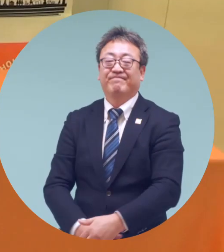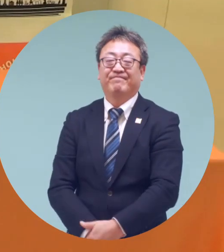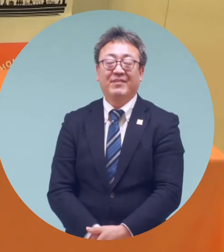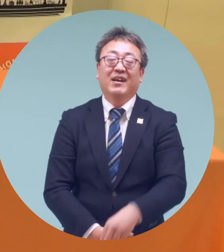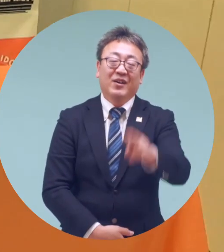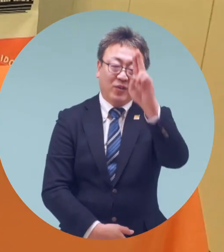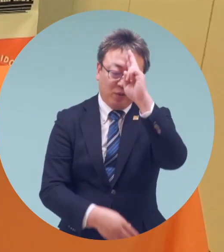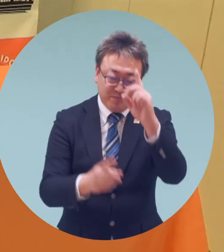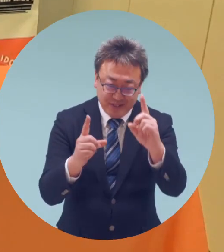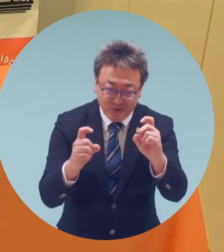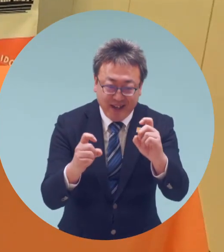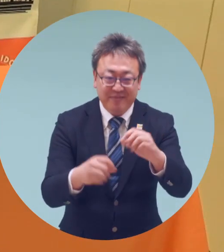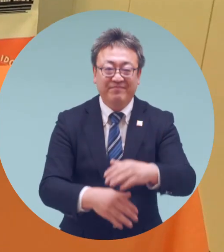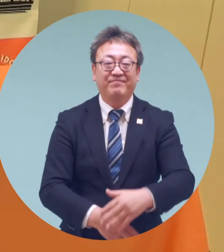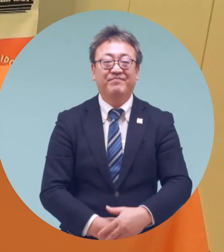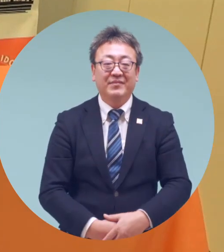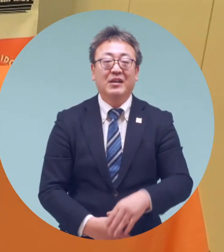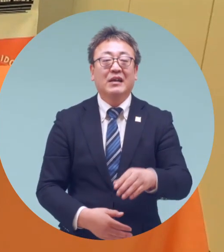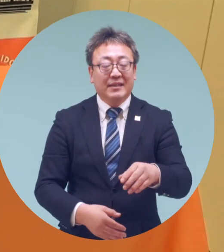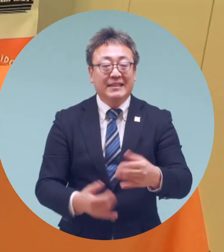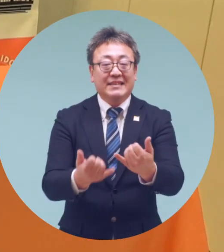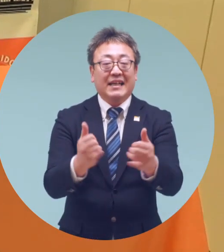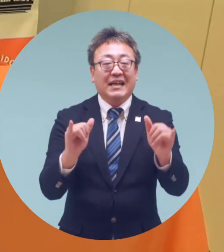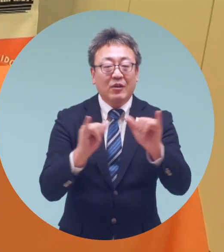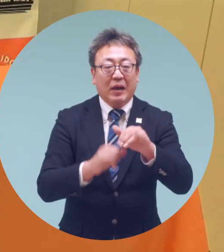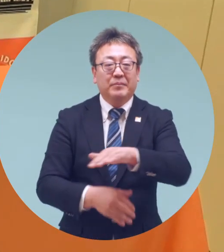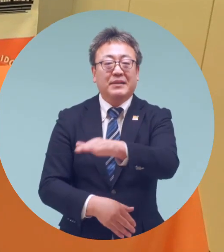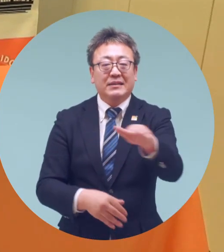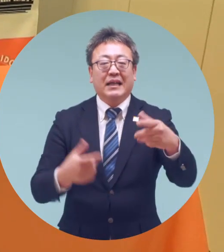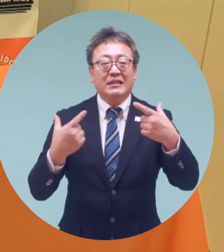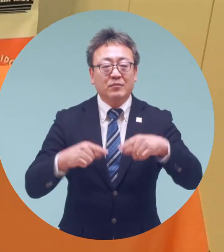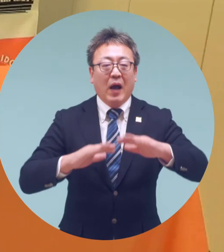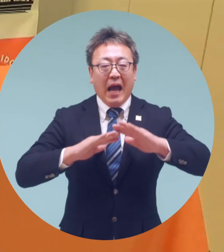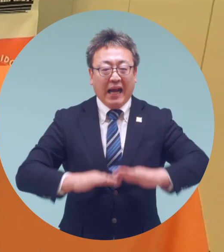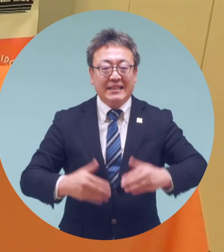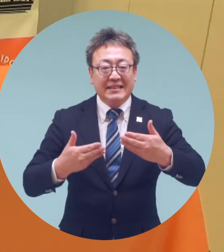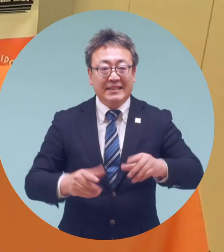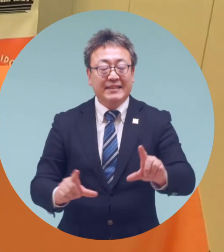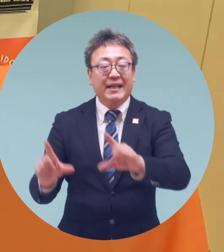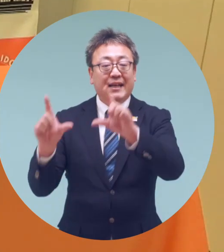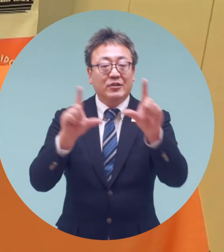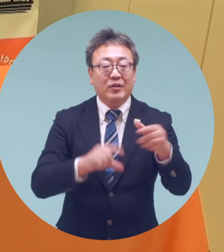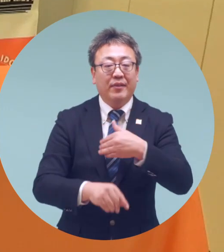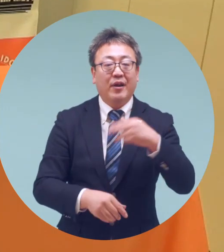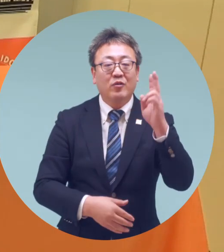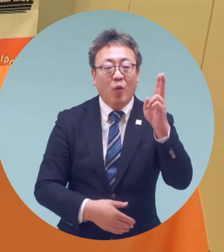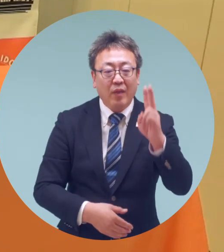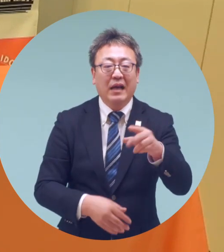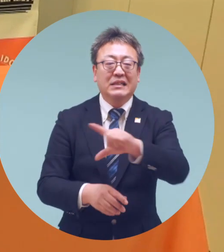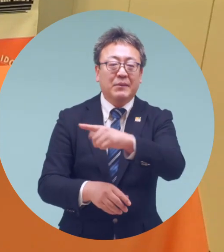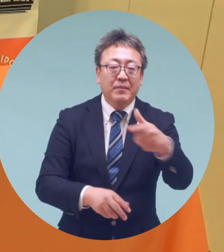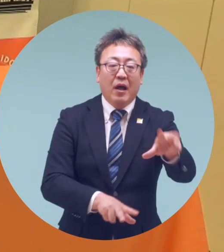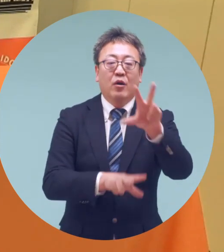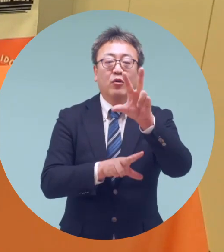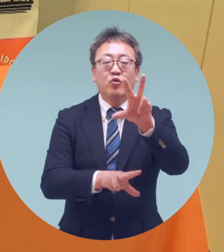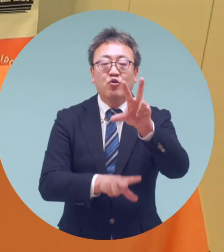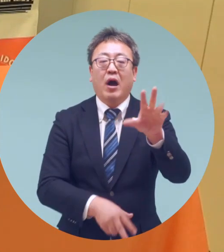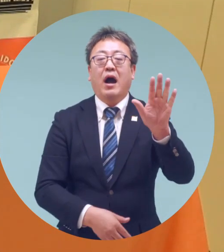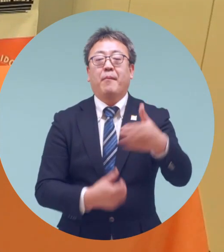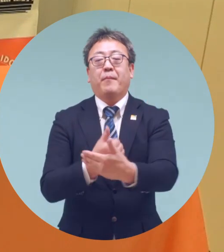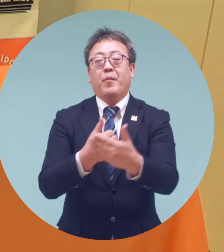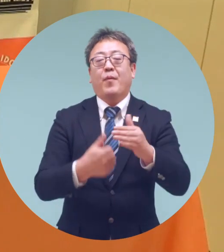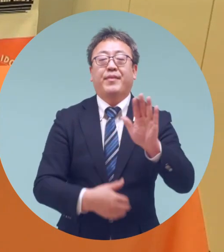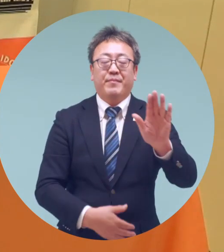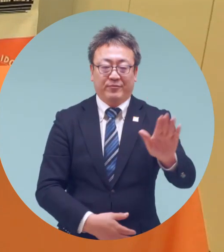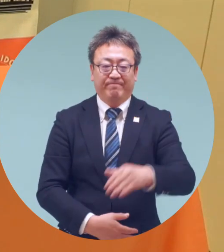。 こんにちは。社会では皆さんが安全安心な生活が送れるように、さまざまなルールが